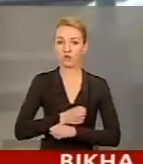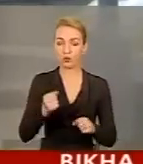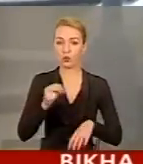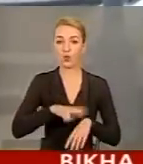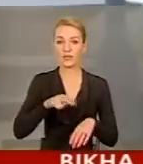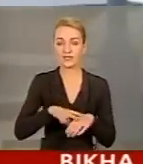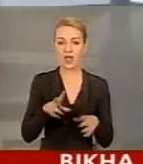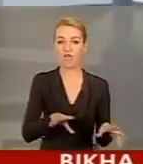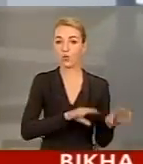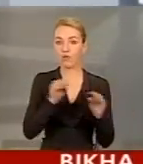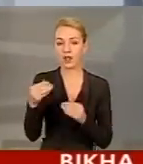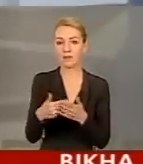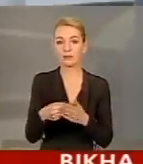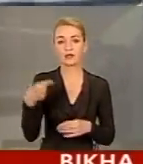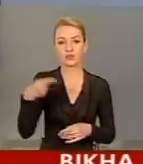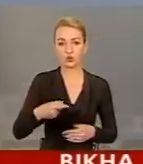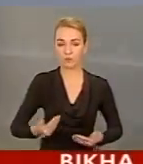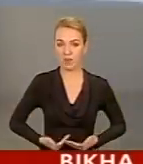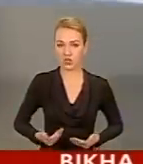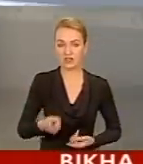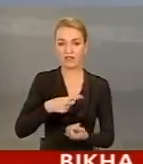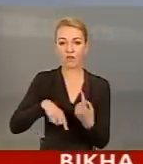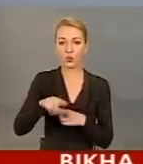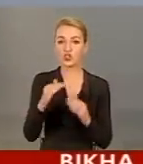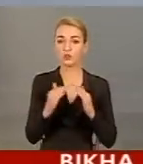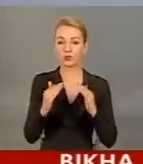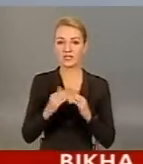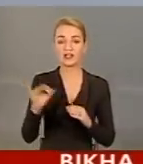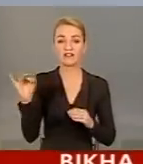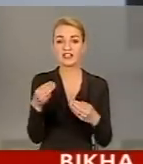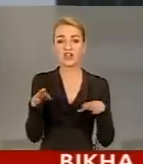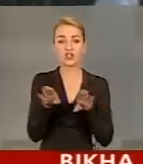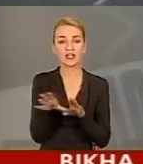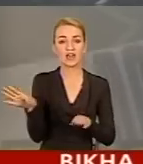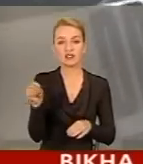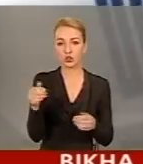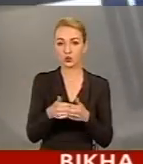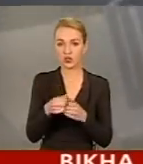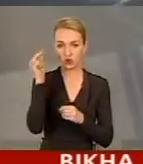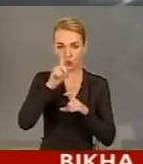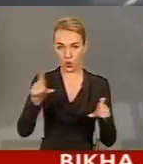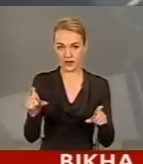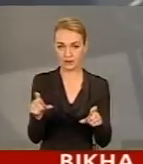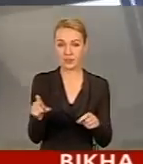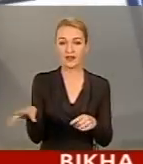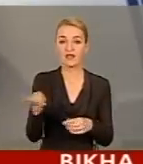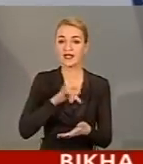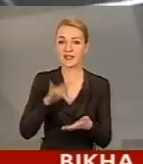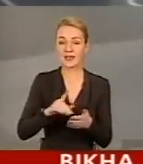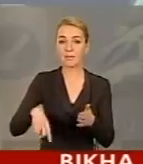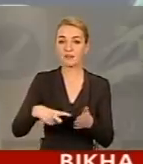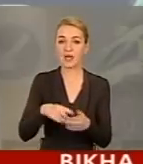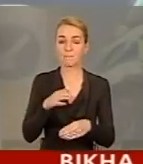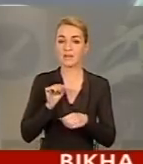одразу евакуювала приблизно 1000 мешканців навколишніх будинків і зачинила всі сусідні школи. Увесь цей центр міста